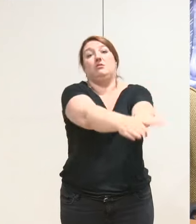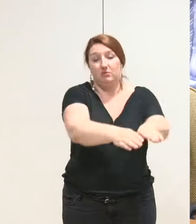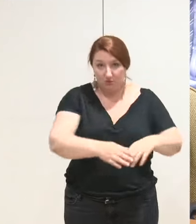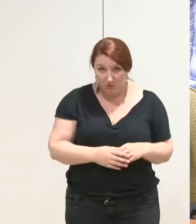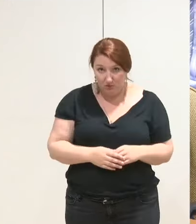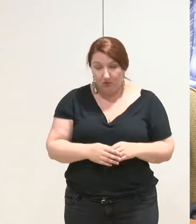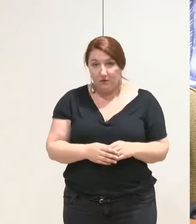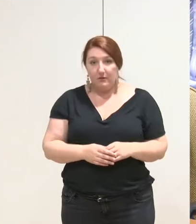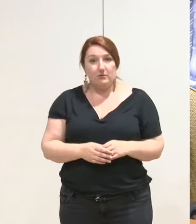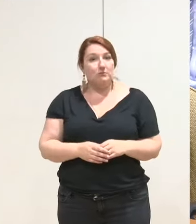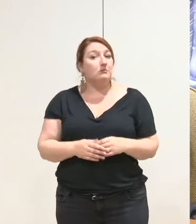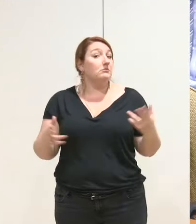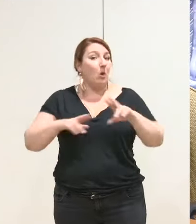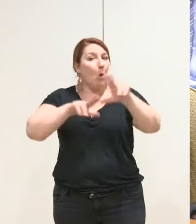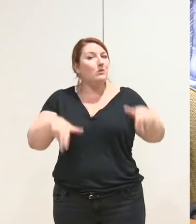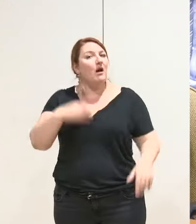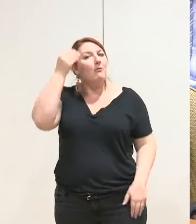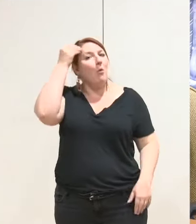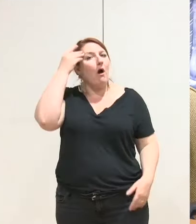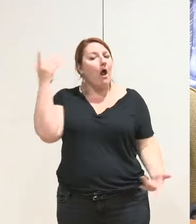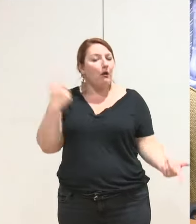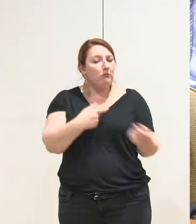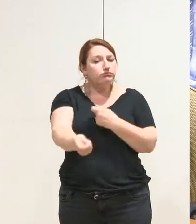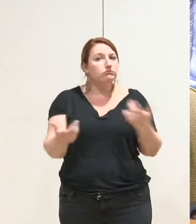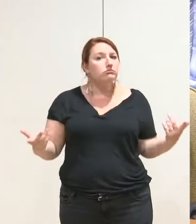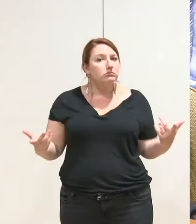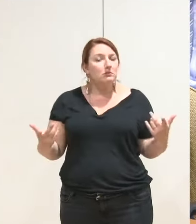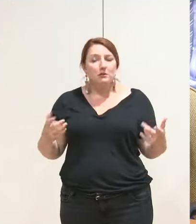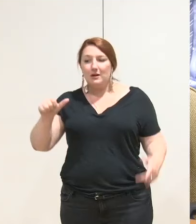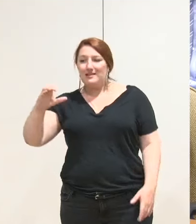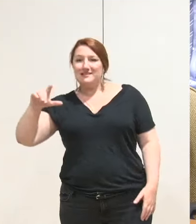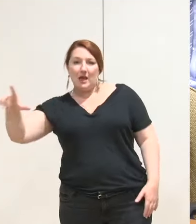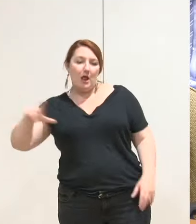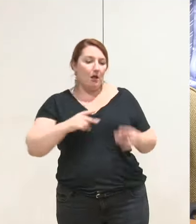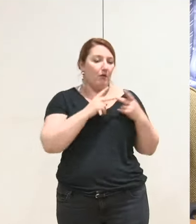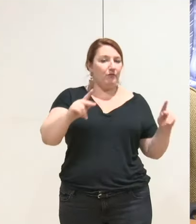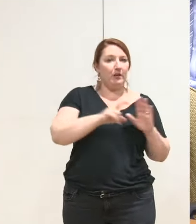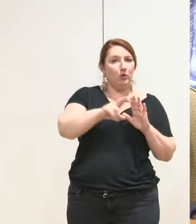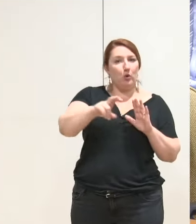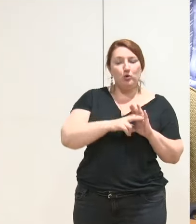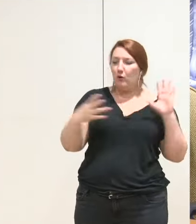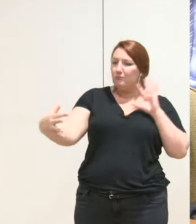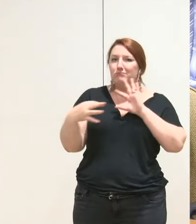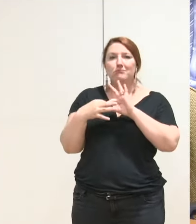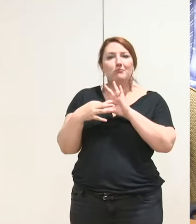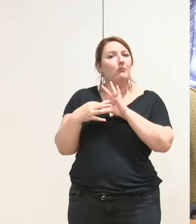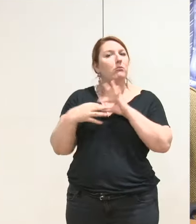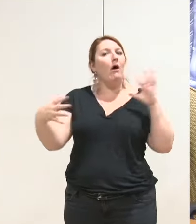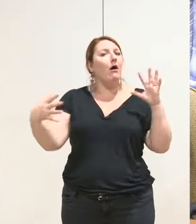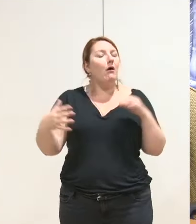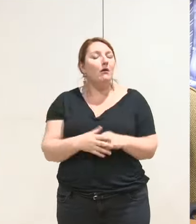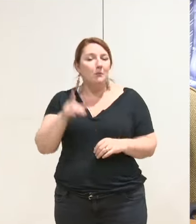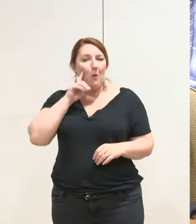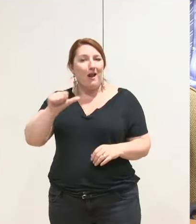là il y a une forme de rupture de contrat moral passé entre la CL et la ville de Grenoble parce que la